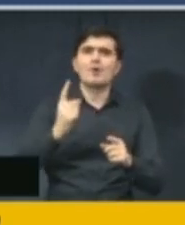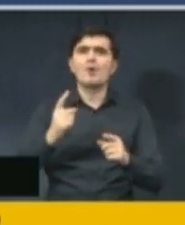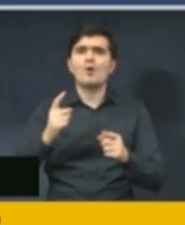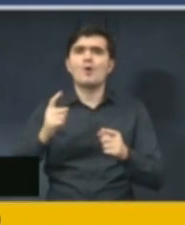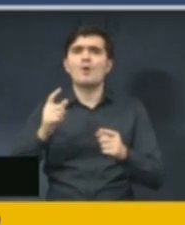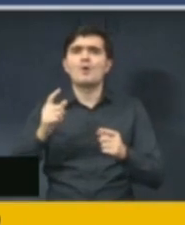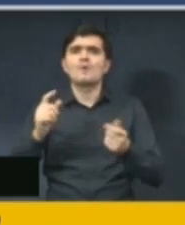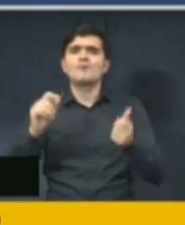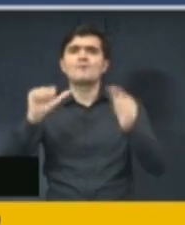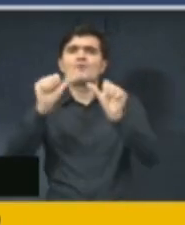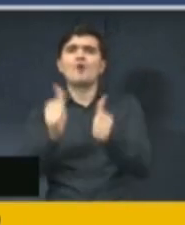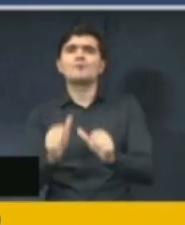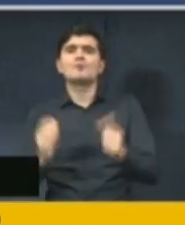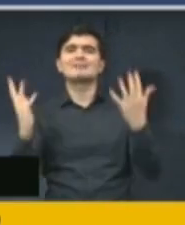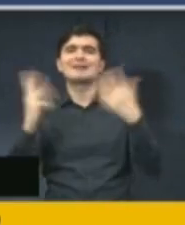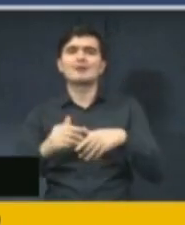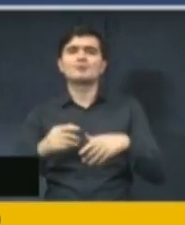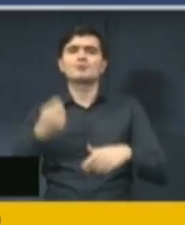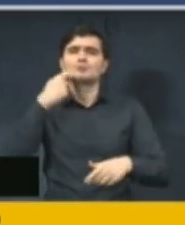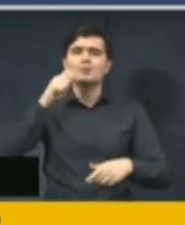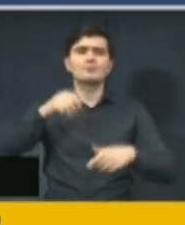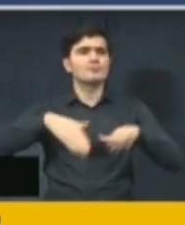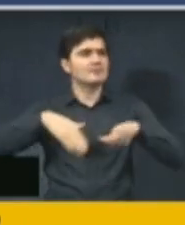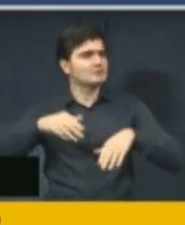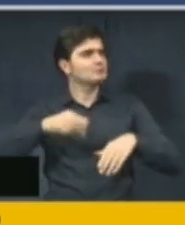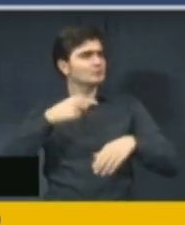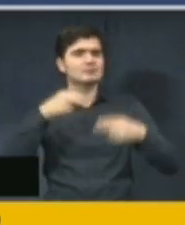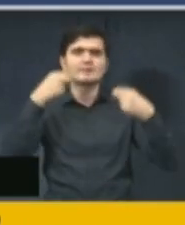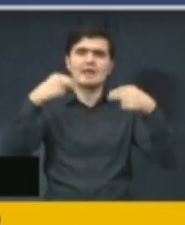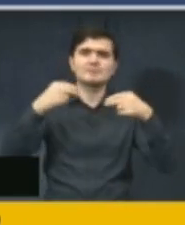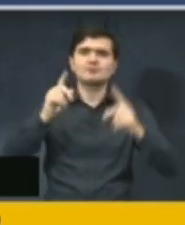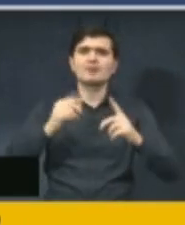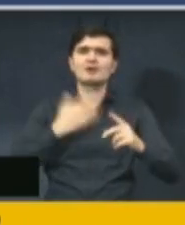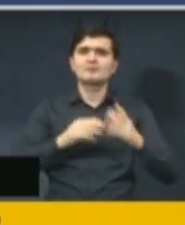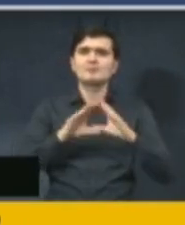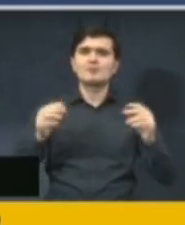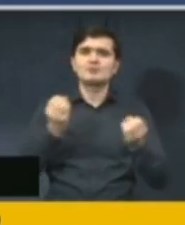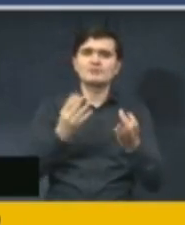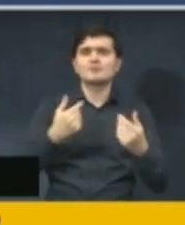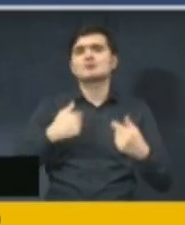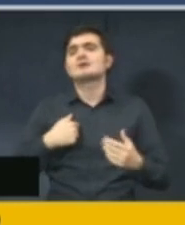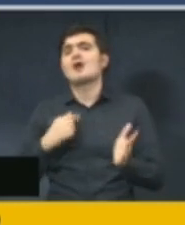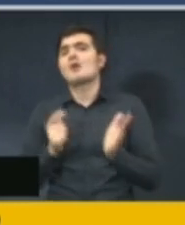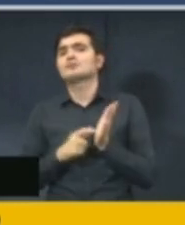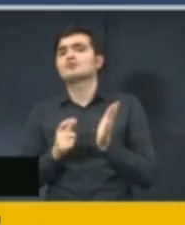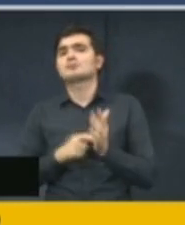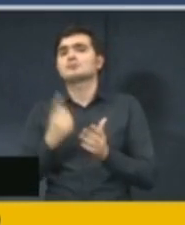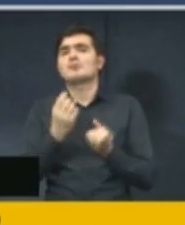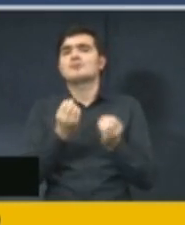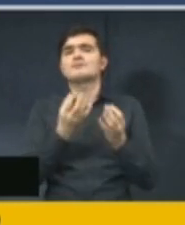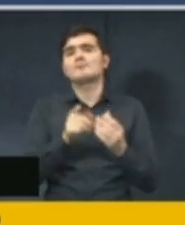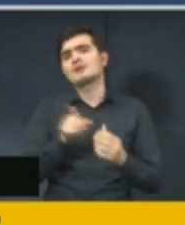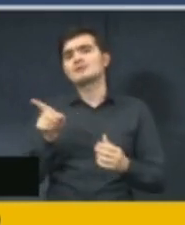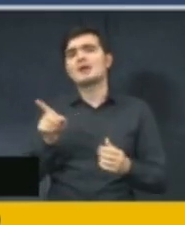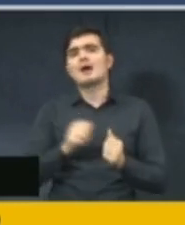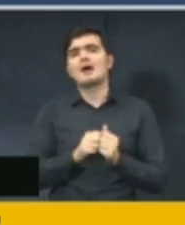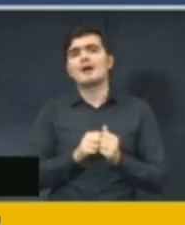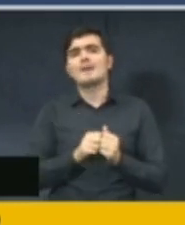de calcul. Domnul ministru aici o să vă explice dacă doriți mai multe detalii. Eu am cerut o informare de